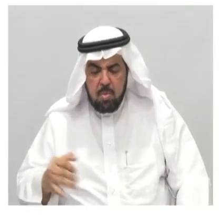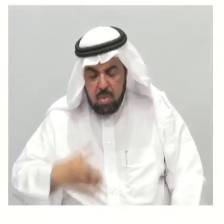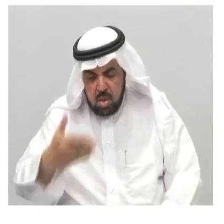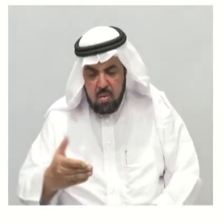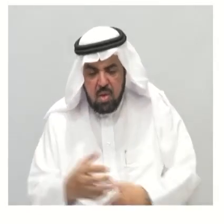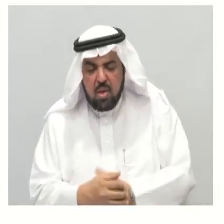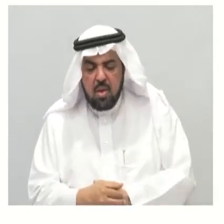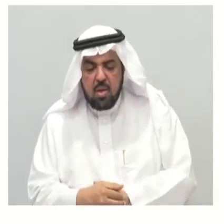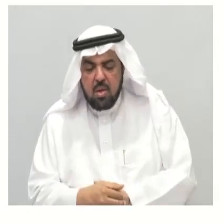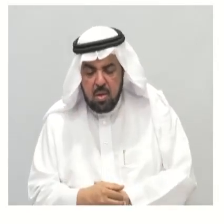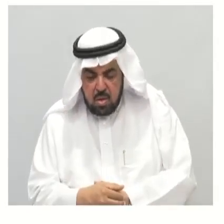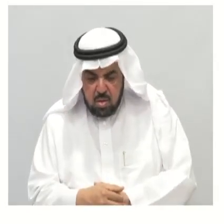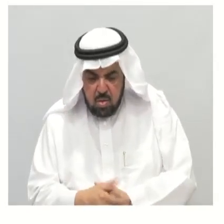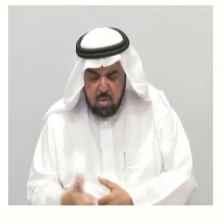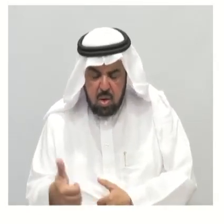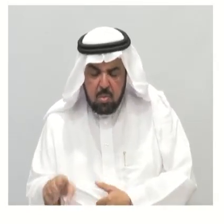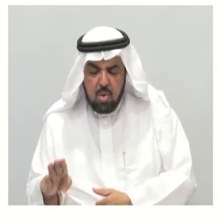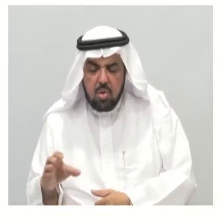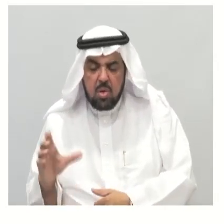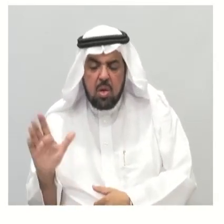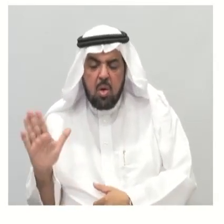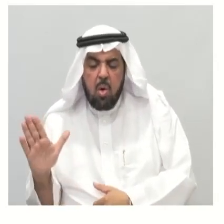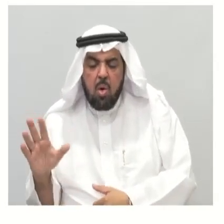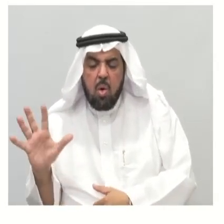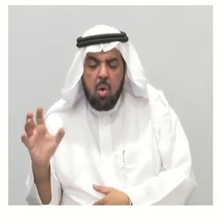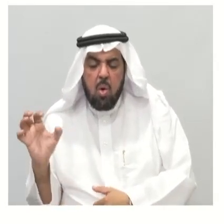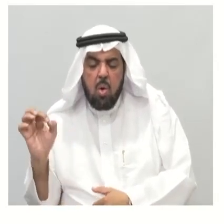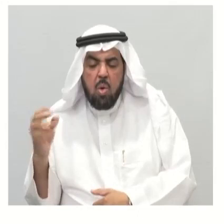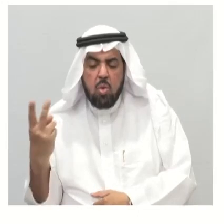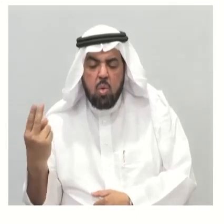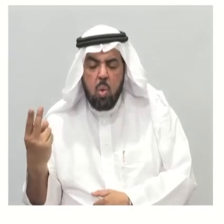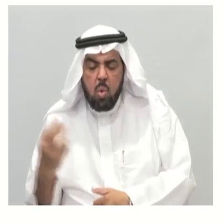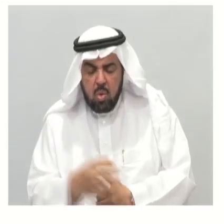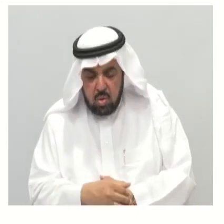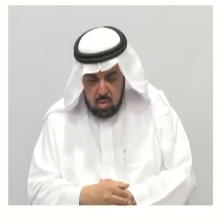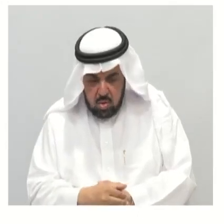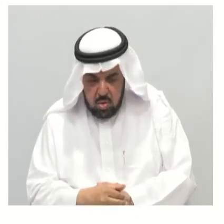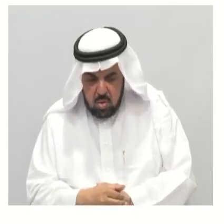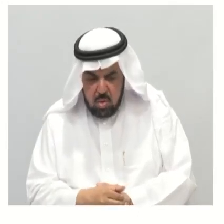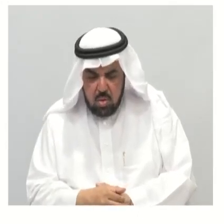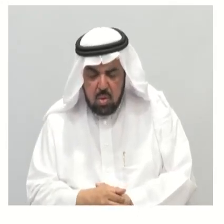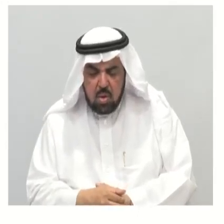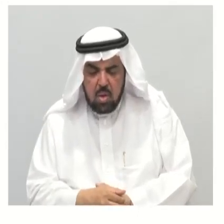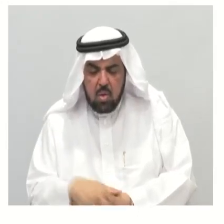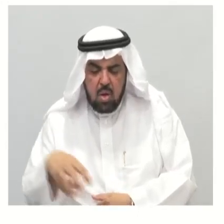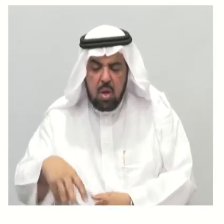مراحل مقبلة، ورمز الأكسجين هو O2 سيعطيني MgO2.